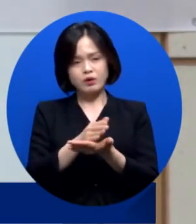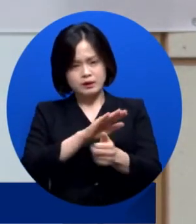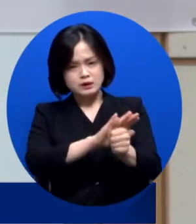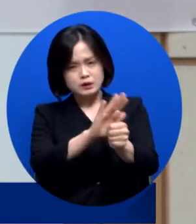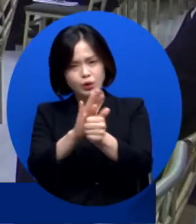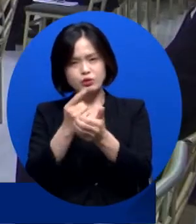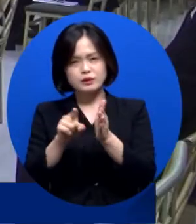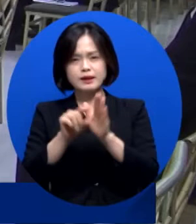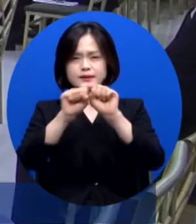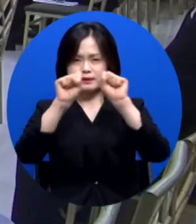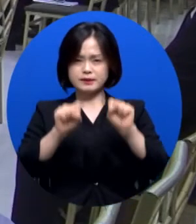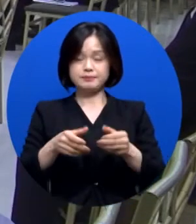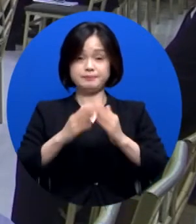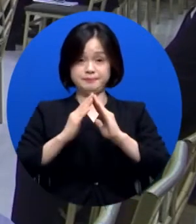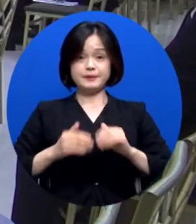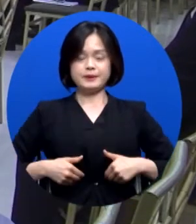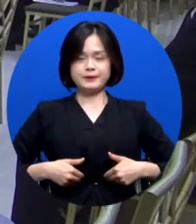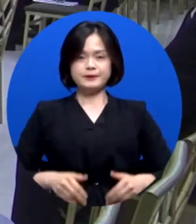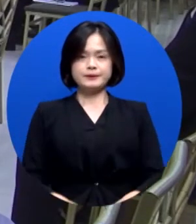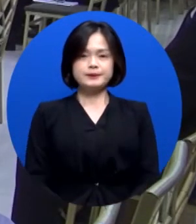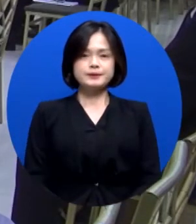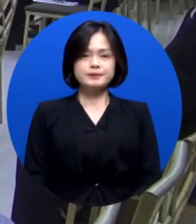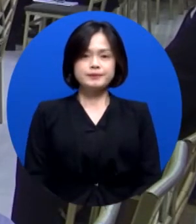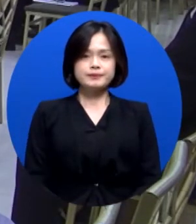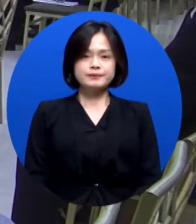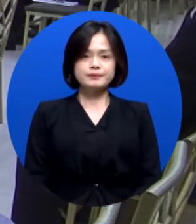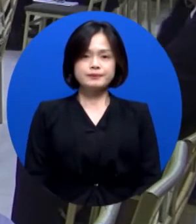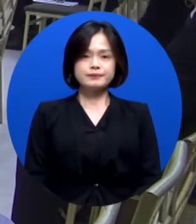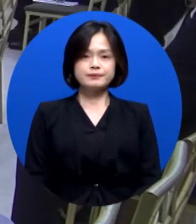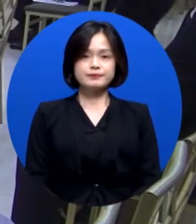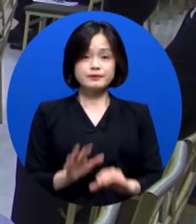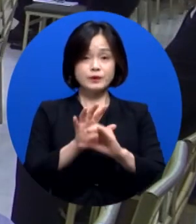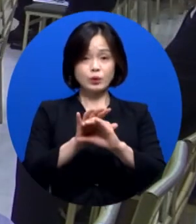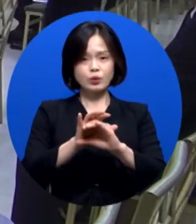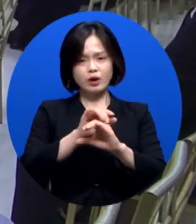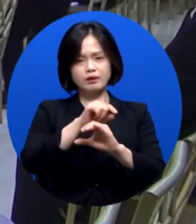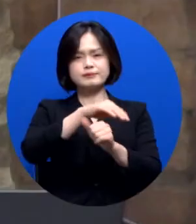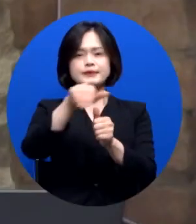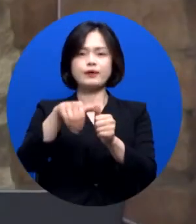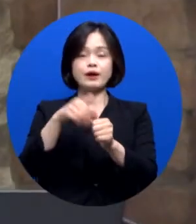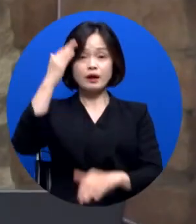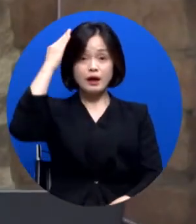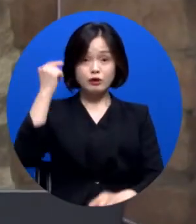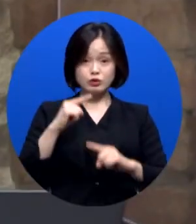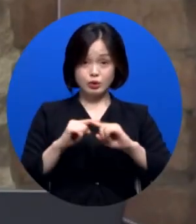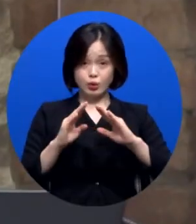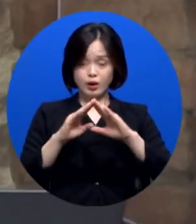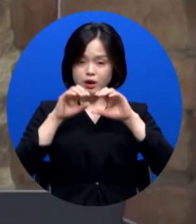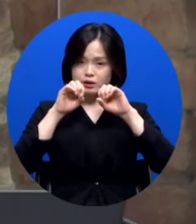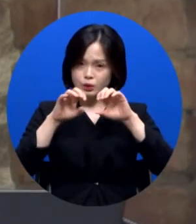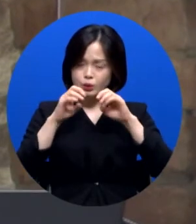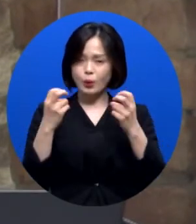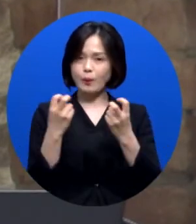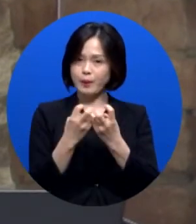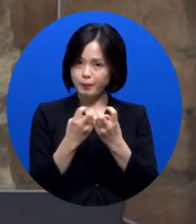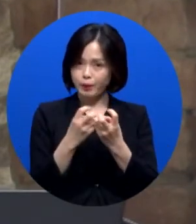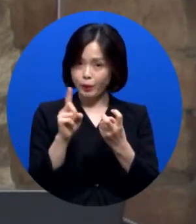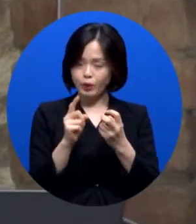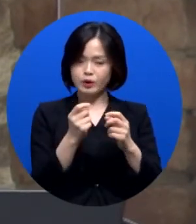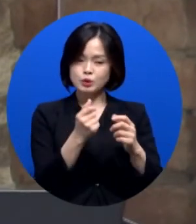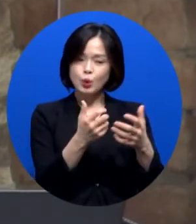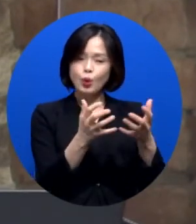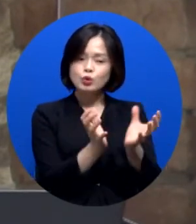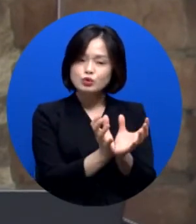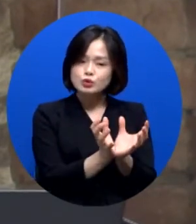필요한 시기구나. 이외에도 코로나19에 따른 한국교회의 전도 전략에 대해서는 소그룹 공동체